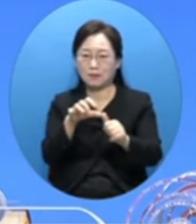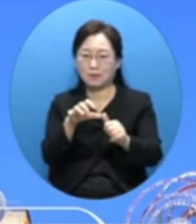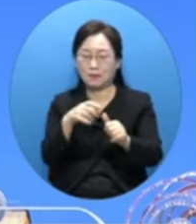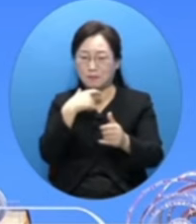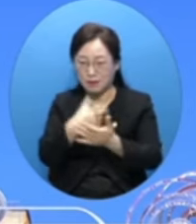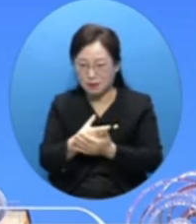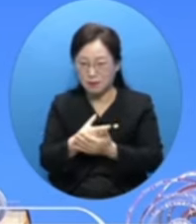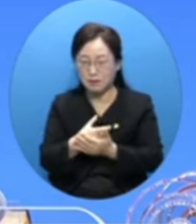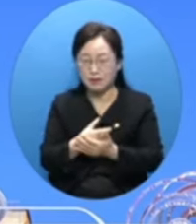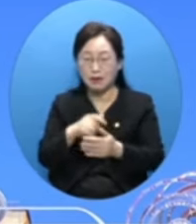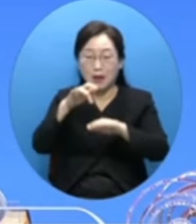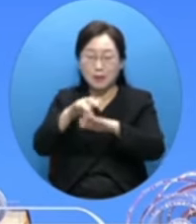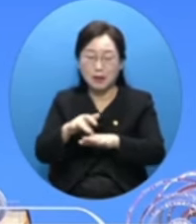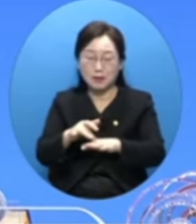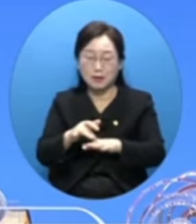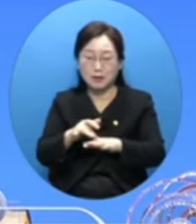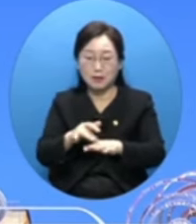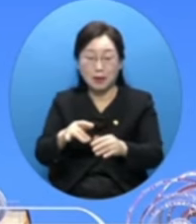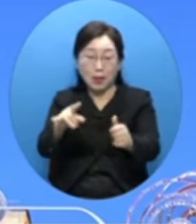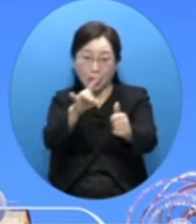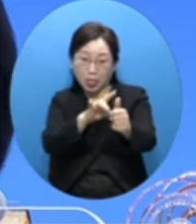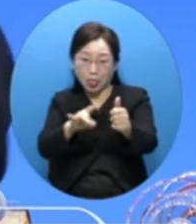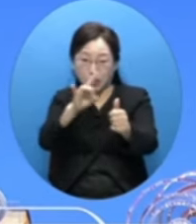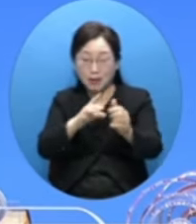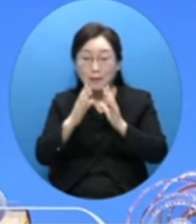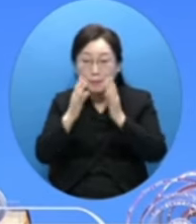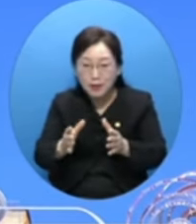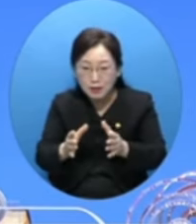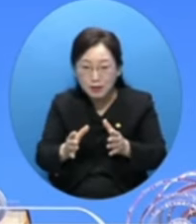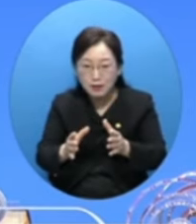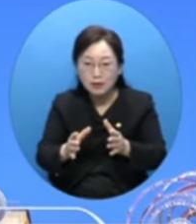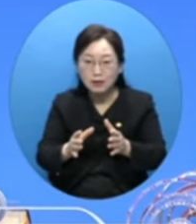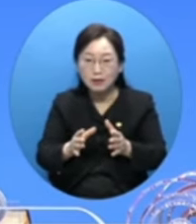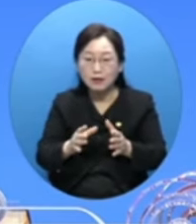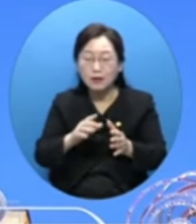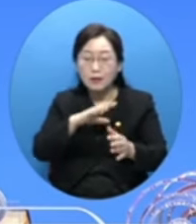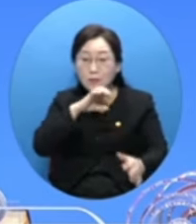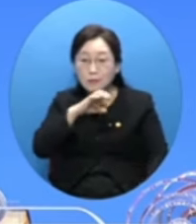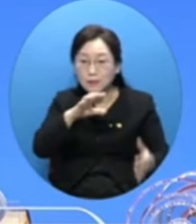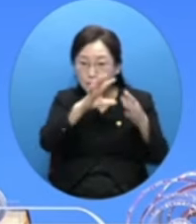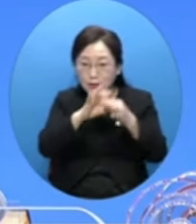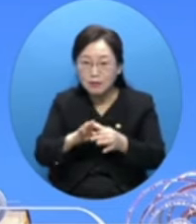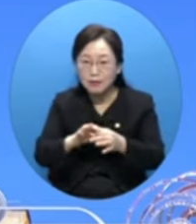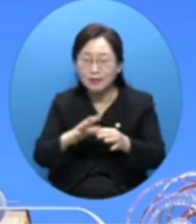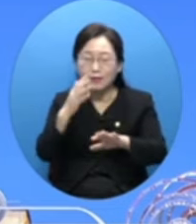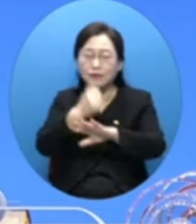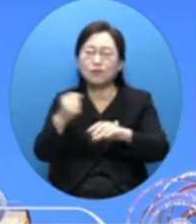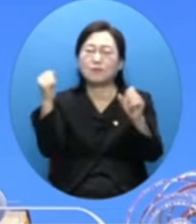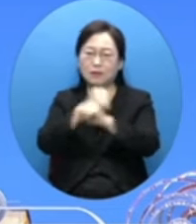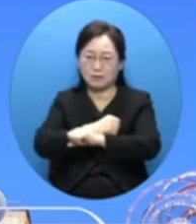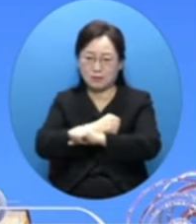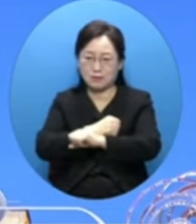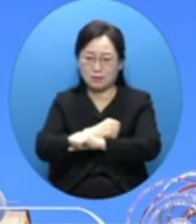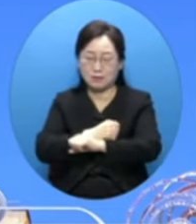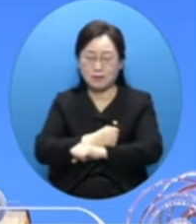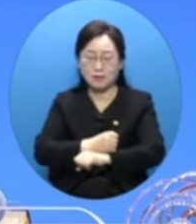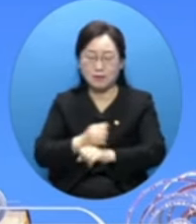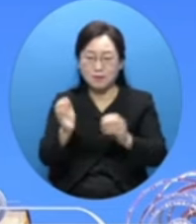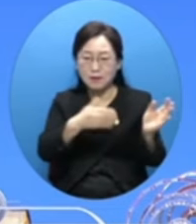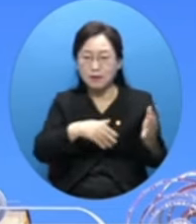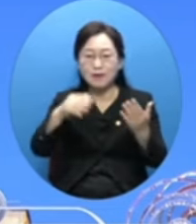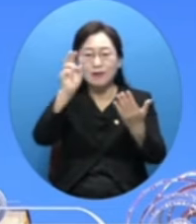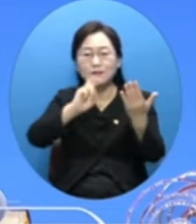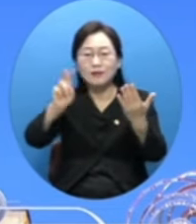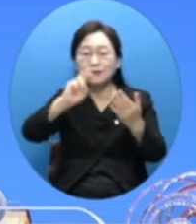사탄의 꿈에 넘어가서 원망과 불평을 하면 우리는 파멸의 길로 갈 수밖에 없습니다. 우리는 찬양과 감사로 주 앞에 나가야